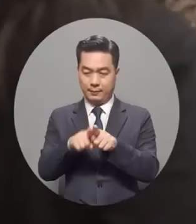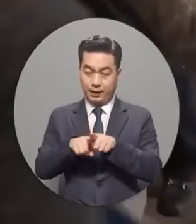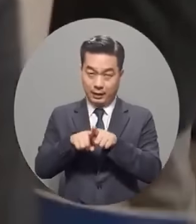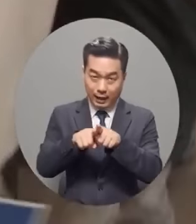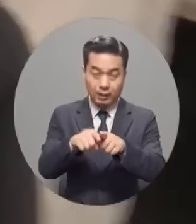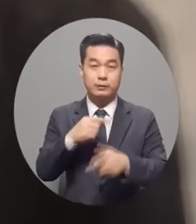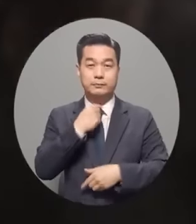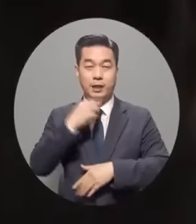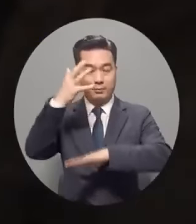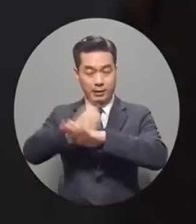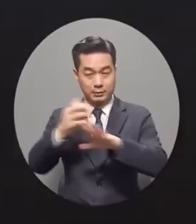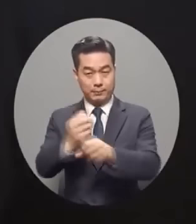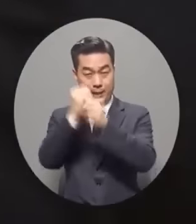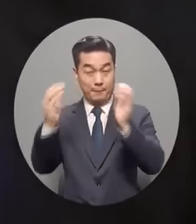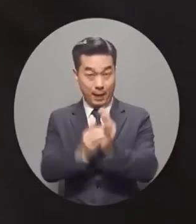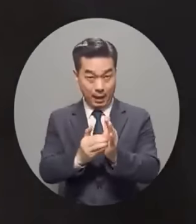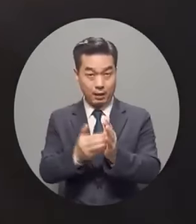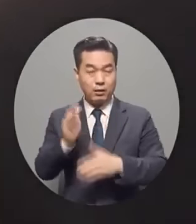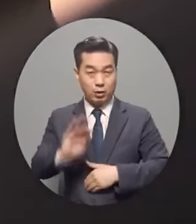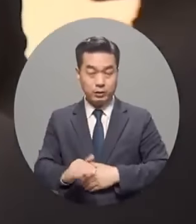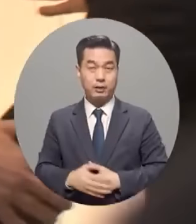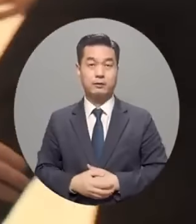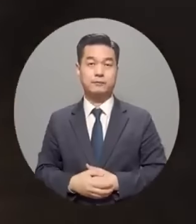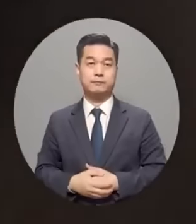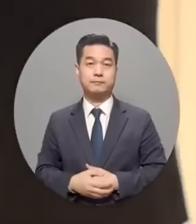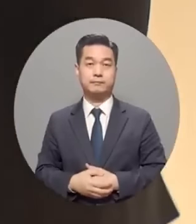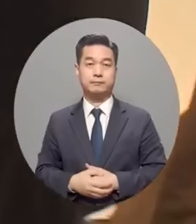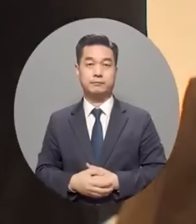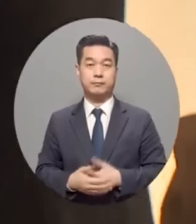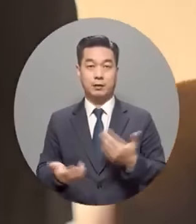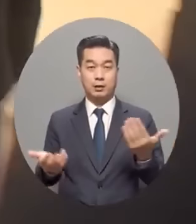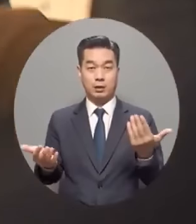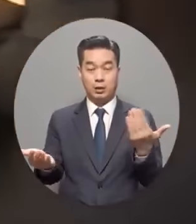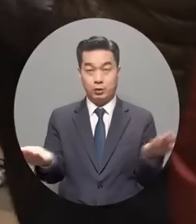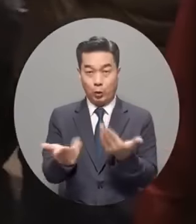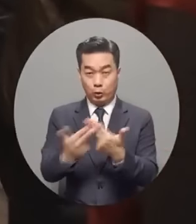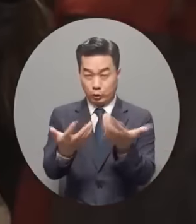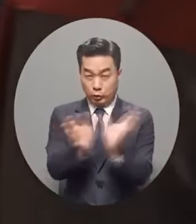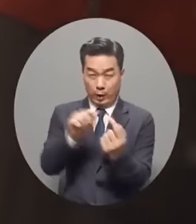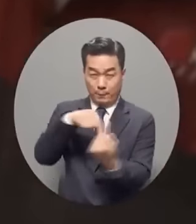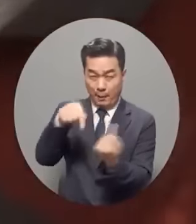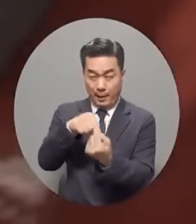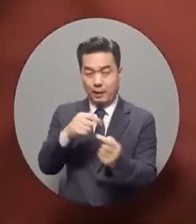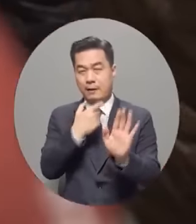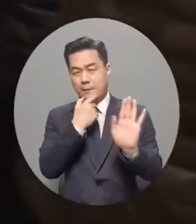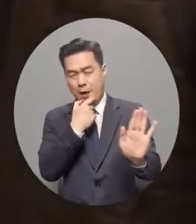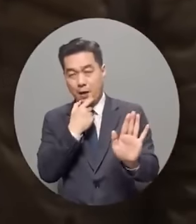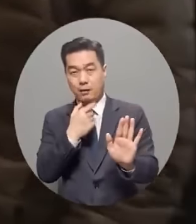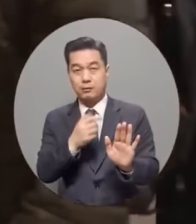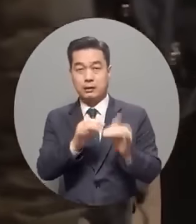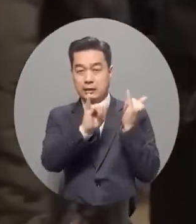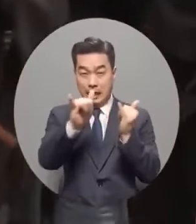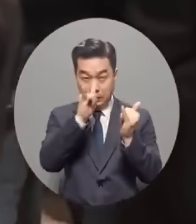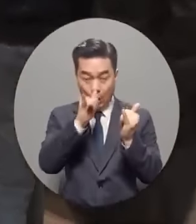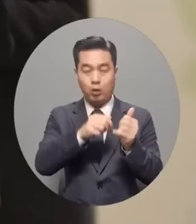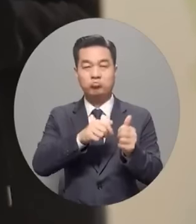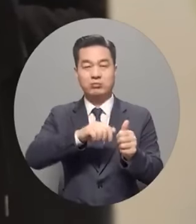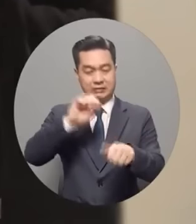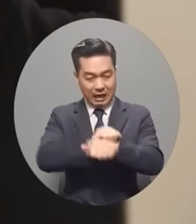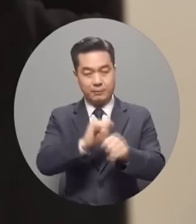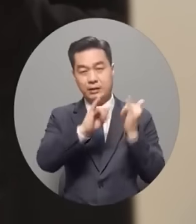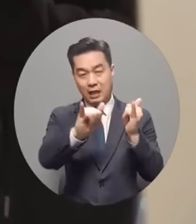취임사를 마무리했지만 노영방송 탈피, 신상 필벌 등을 예고해 노사 간의 갈등은 더 커질 것으로 보입니다.